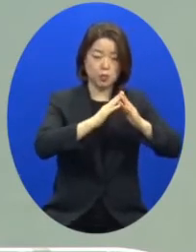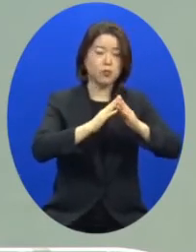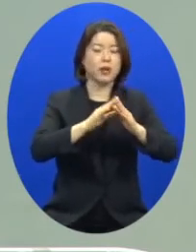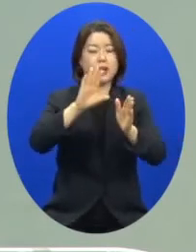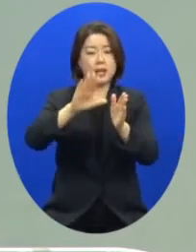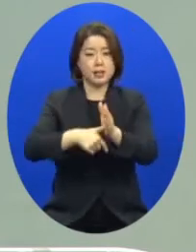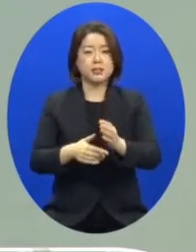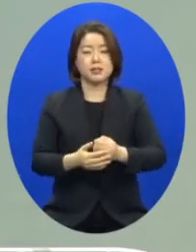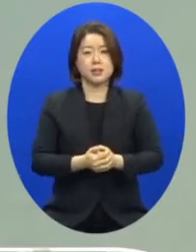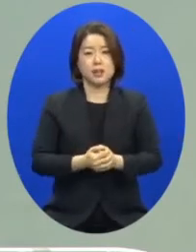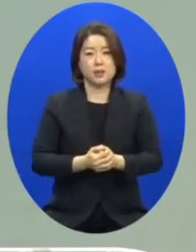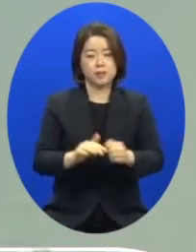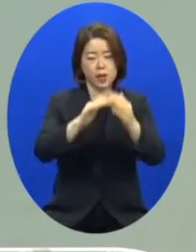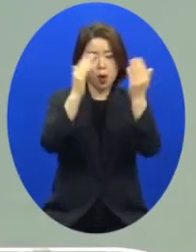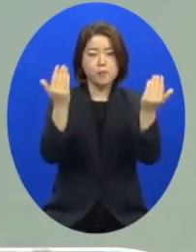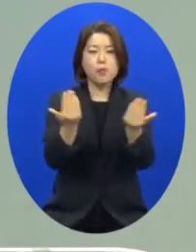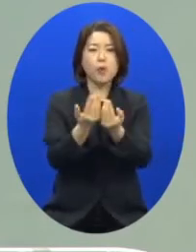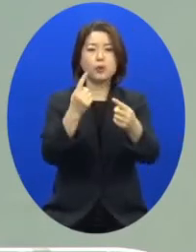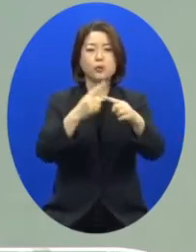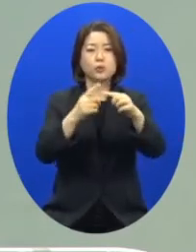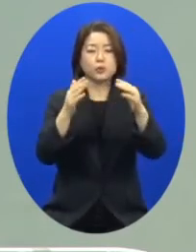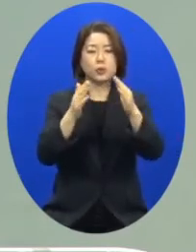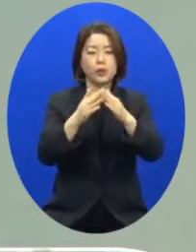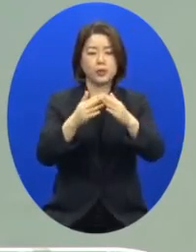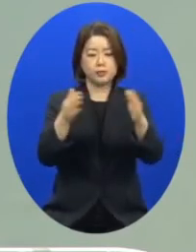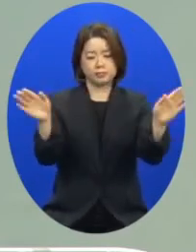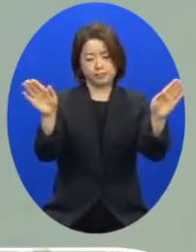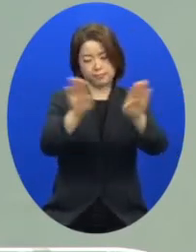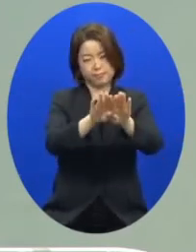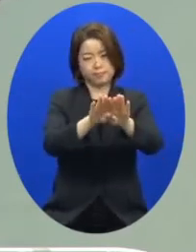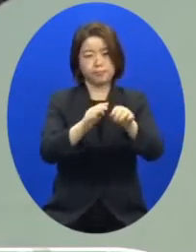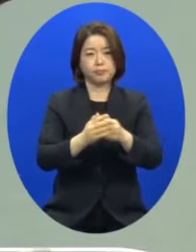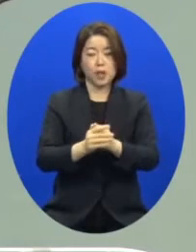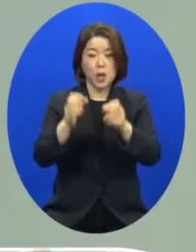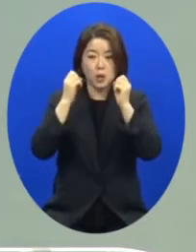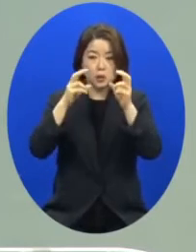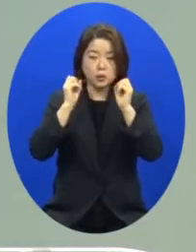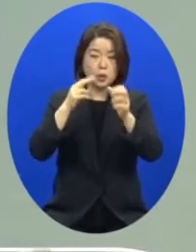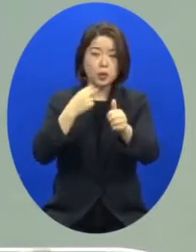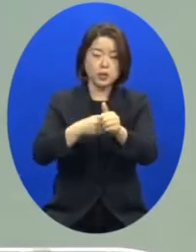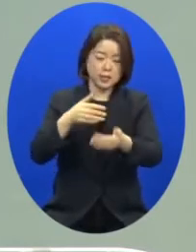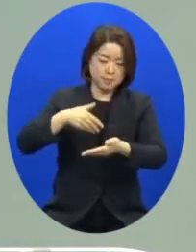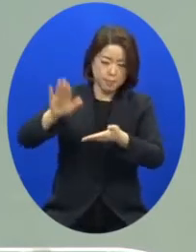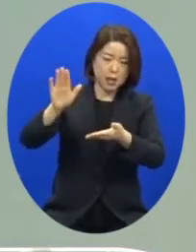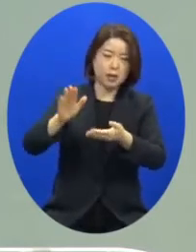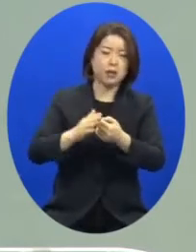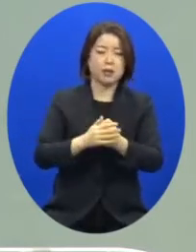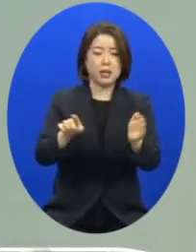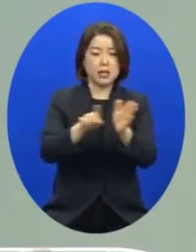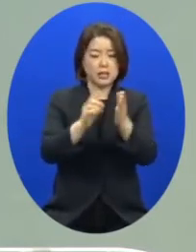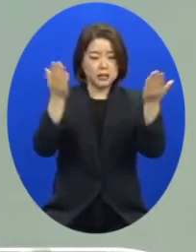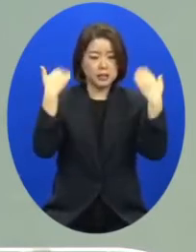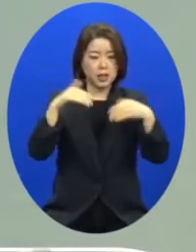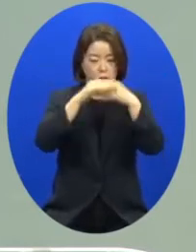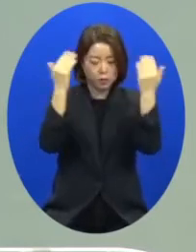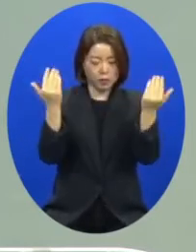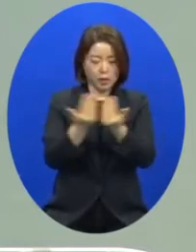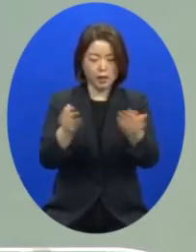때 모든 교회는 문을 닫아야 됐습니다 선교사님 쫓게 났어요 신학교 문 닫았어요